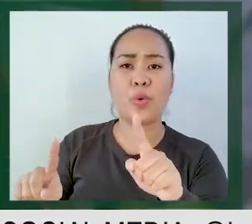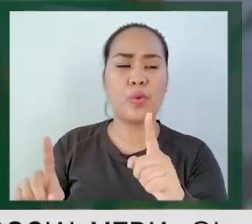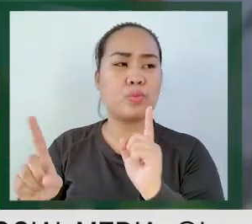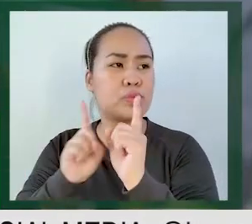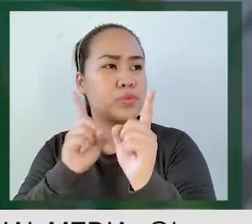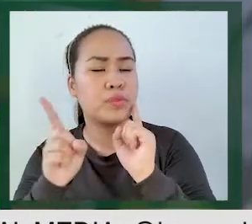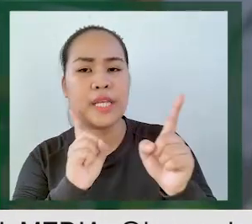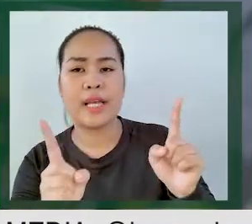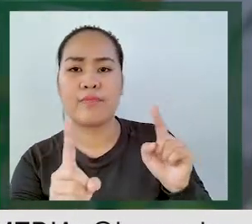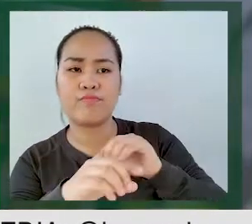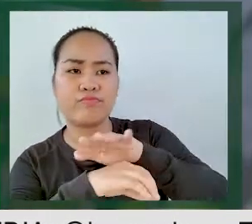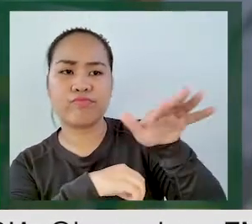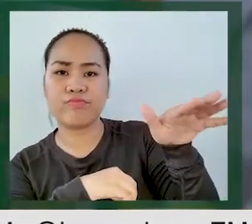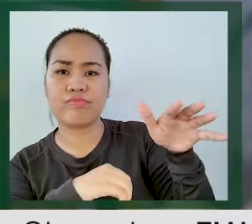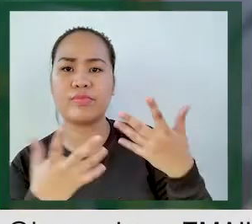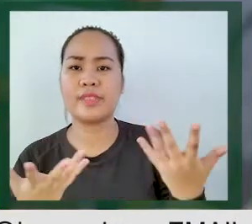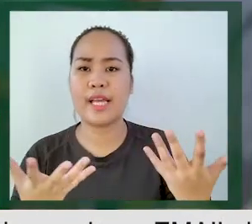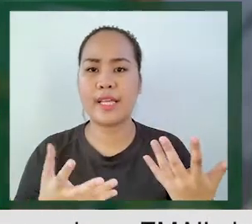nakausap doon na